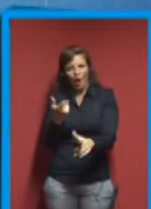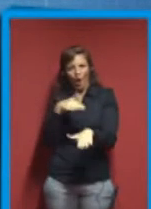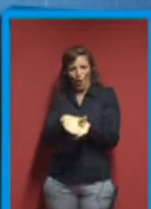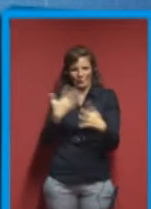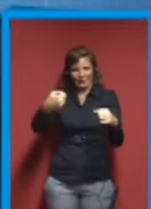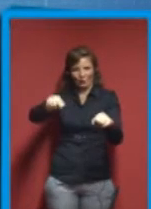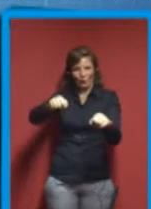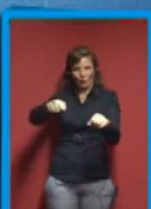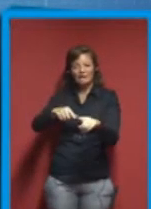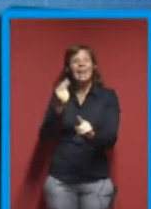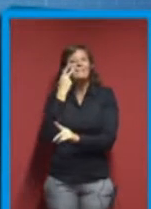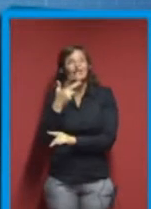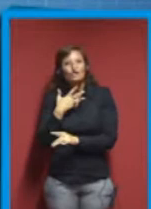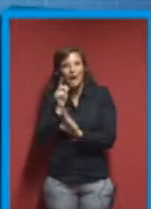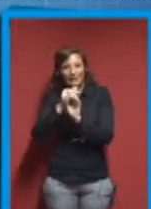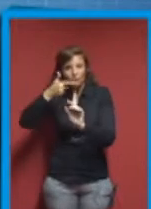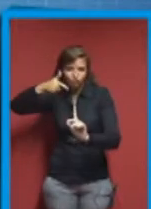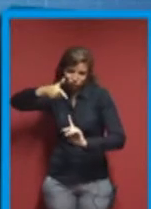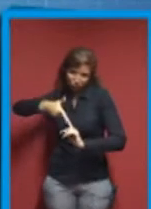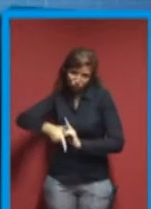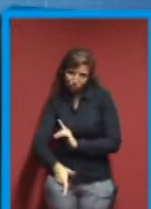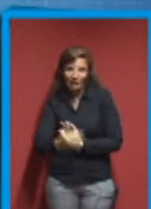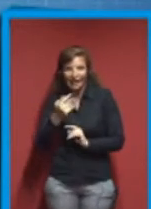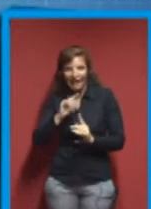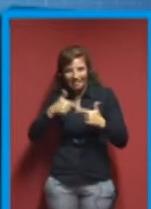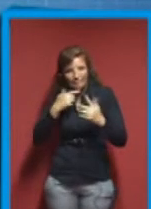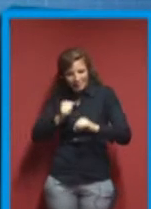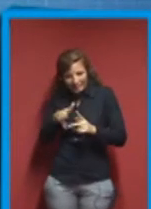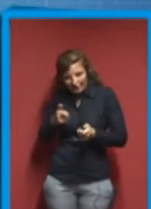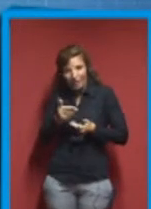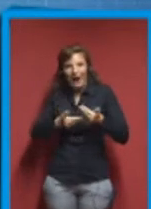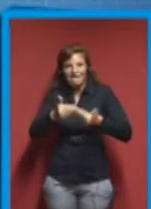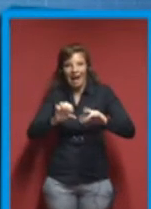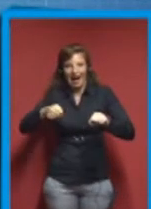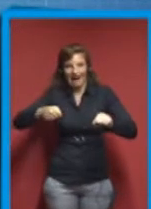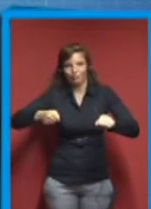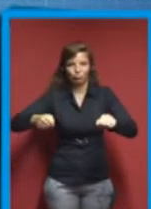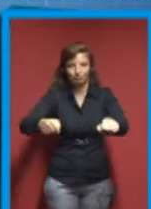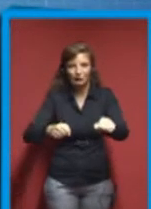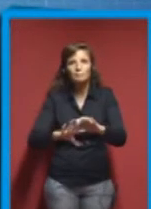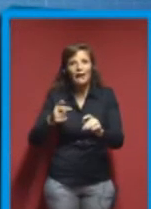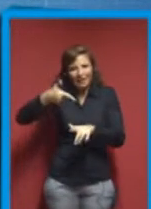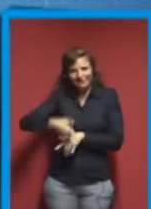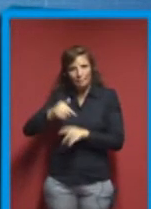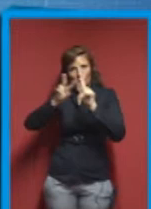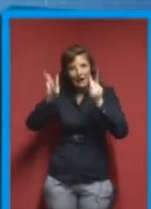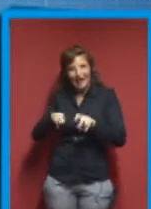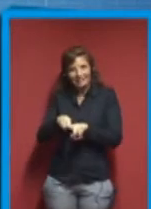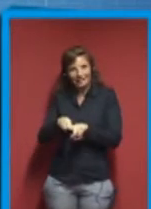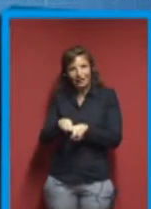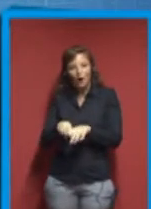usarlo. Vedete che c'è un trapano che lo fa andare? È un trapano elettrico. Comunque è incredibile, può